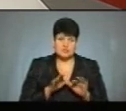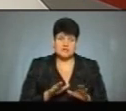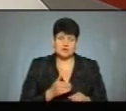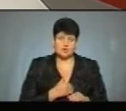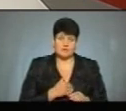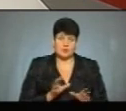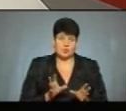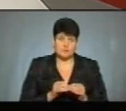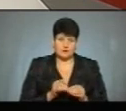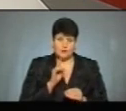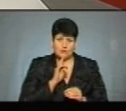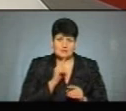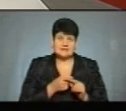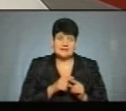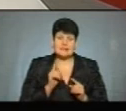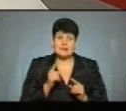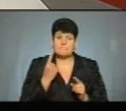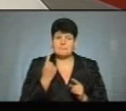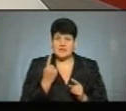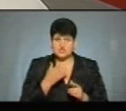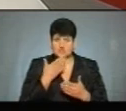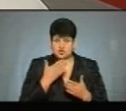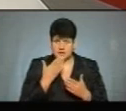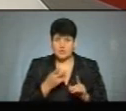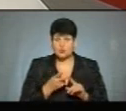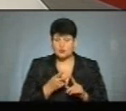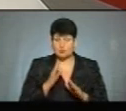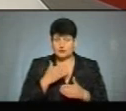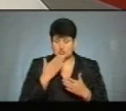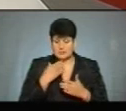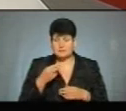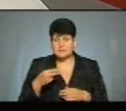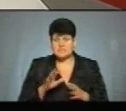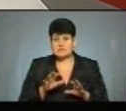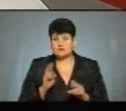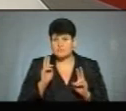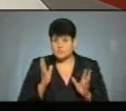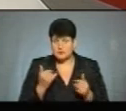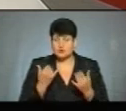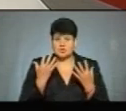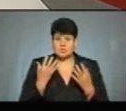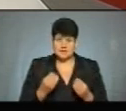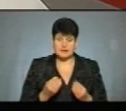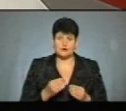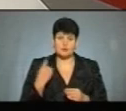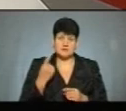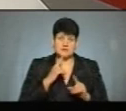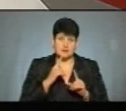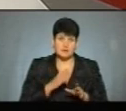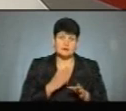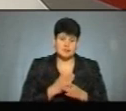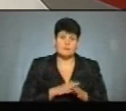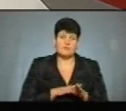добровільного об'єднання. Поки що це тільки перше читання, коли буде друге читання і підписаний закон, невідомо. Тобто на сьогоднішній день обласна рада є повноцінним